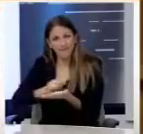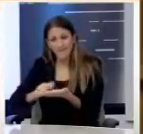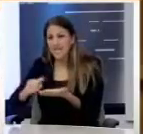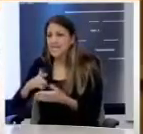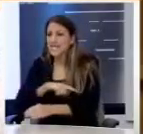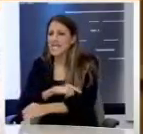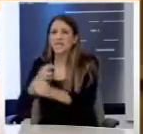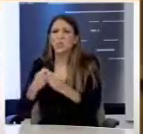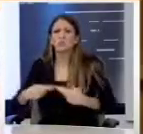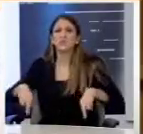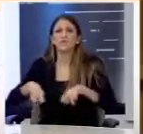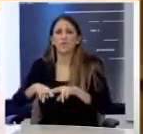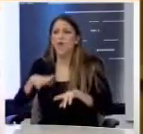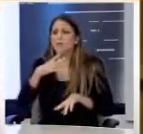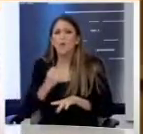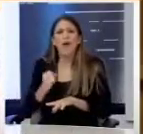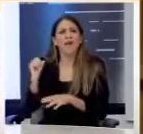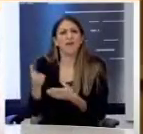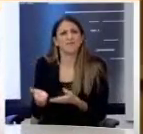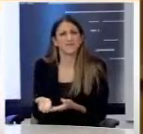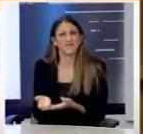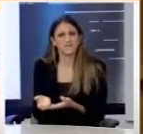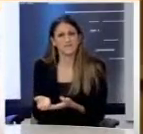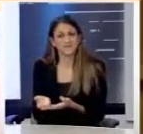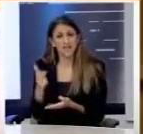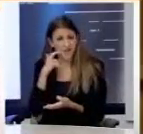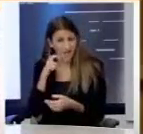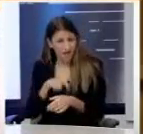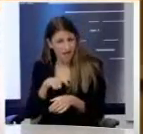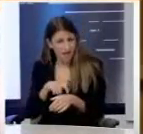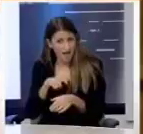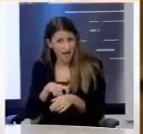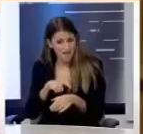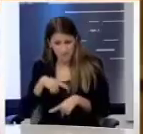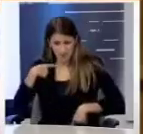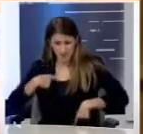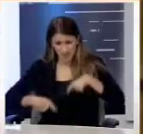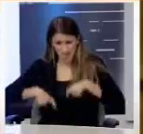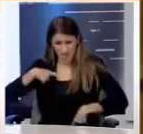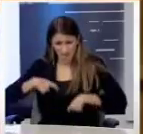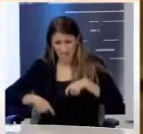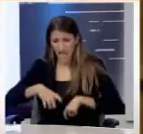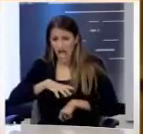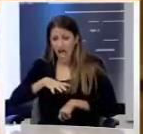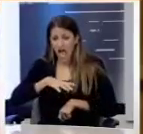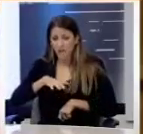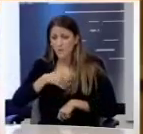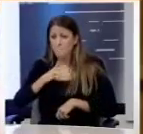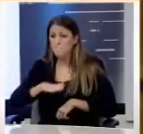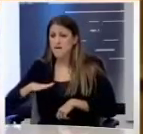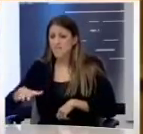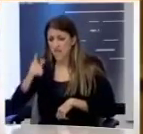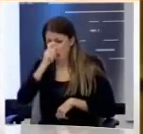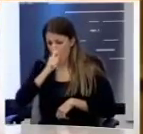Συμβουλίου, γιατί το αρνείστε αυτό και έχετε σηκώσει κουρνιαχτό για τους συμπολίτες μας εκείνους, για τα παιδιά, τα